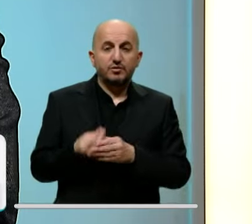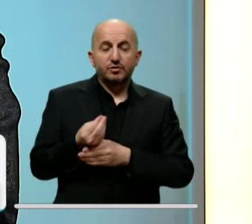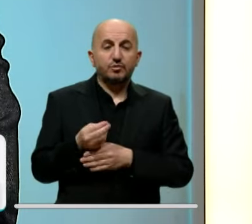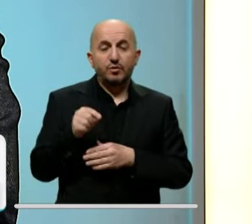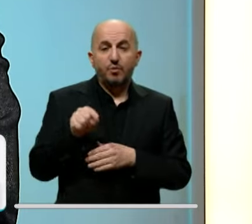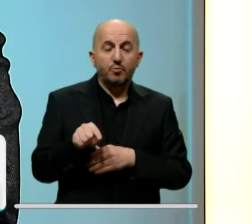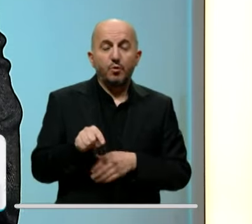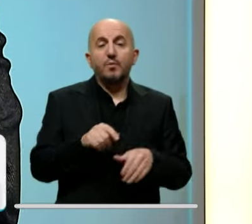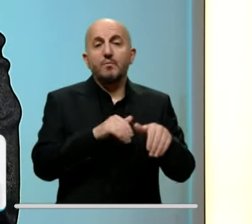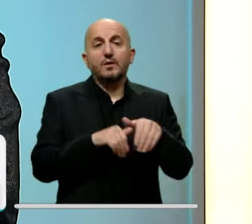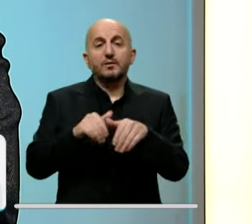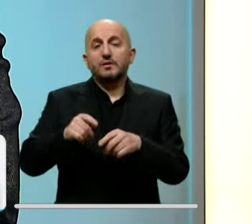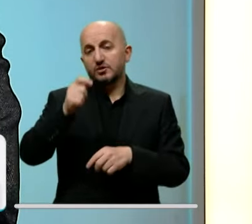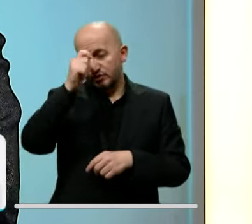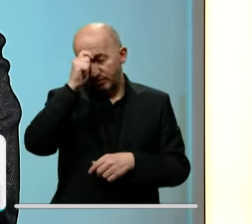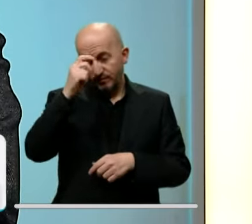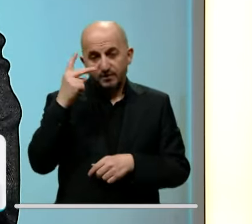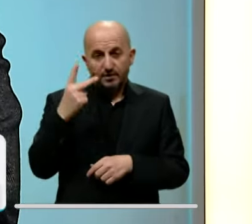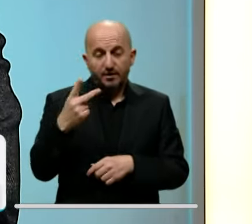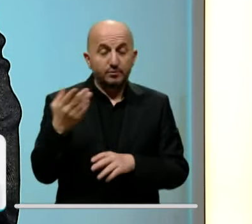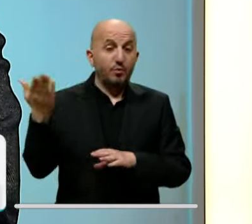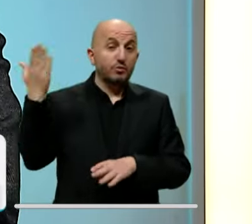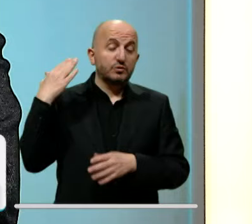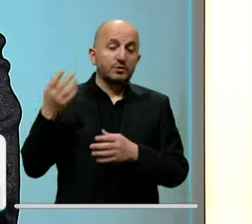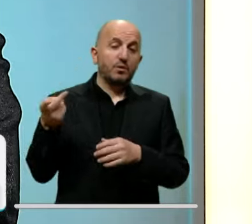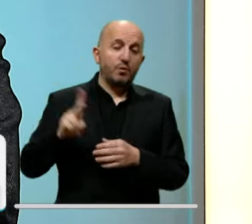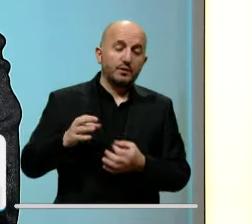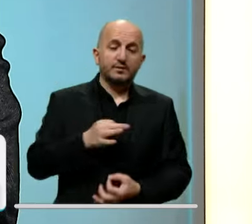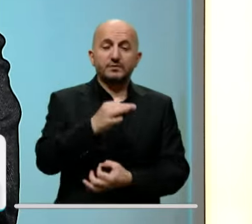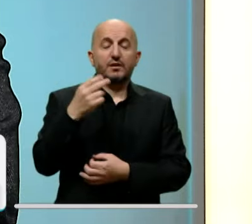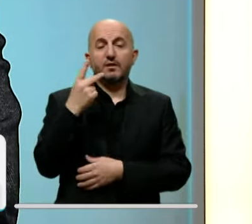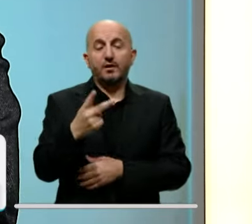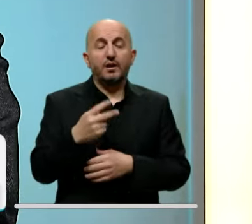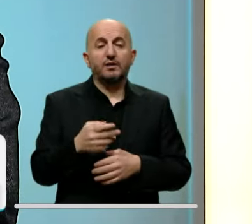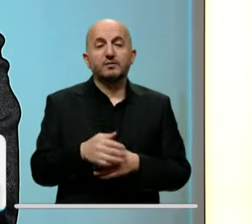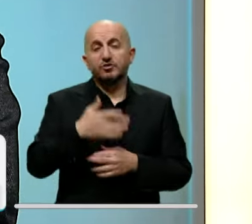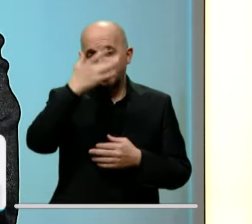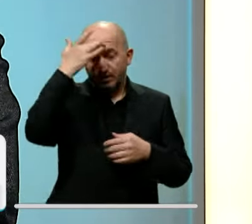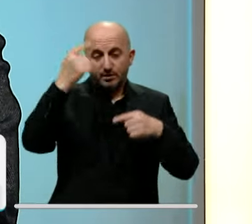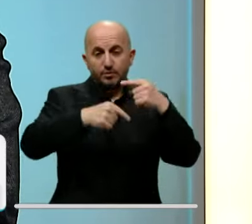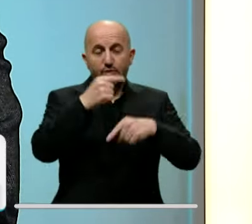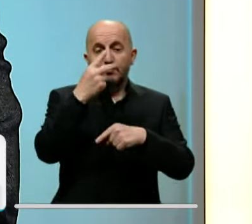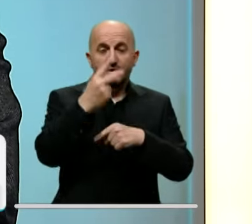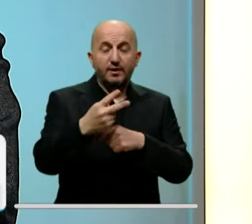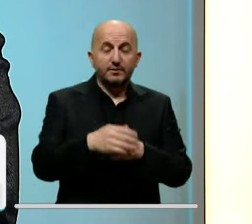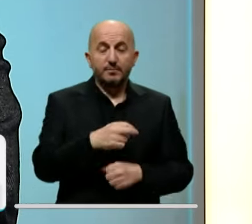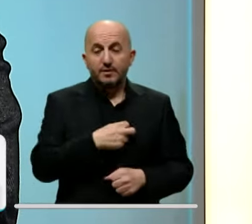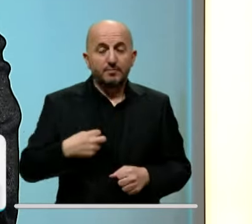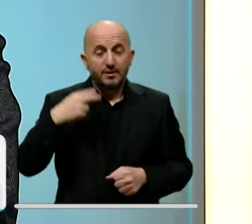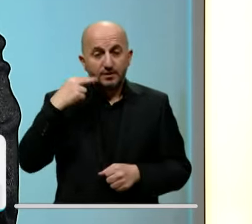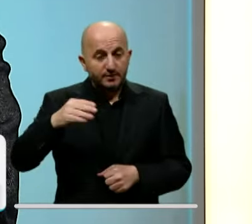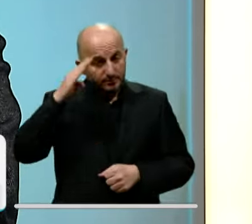mezarlar Tabii müşriklere ait önceki Eee dönem insanlara ait cahiliyye dönemine ait Efendimiz